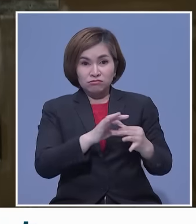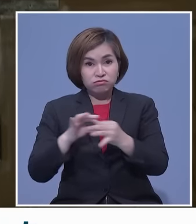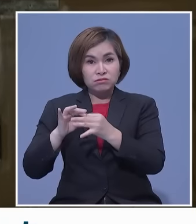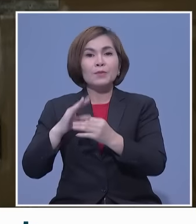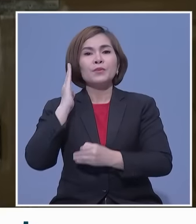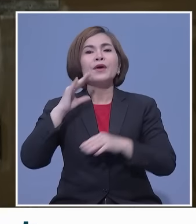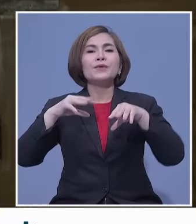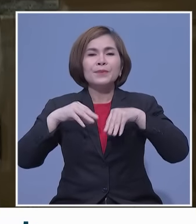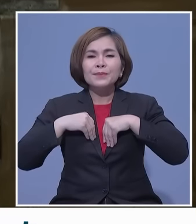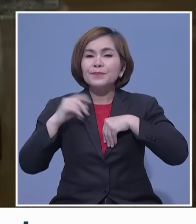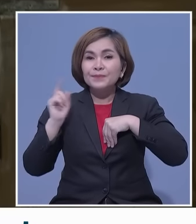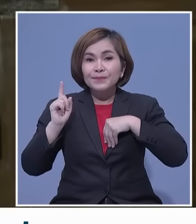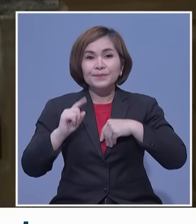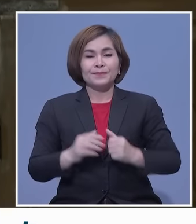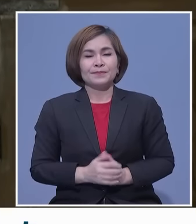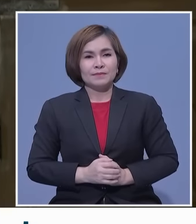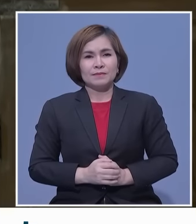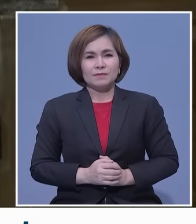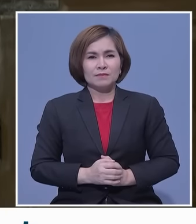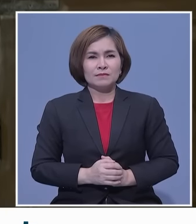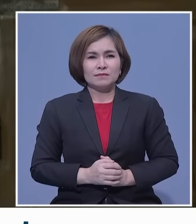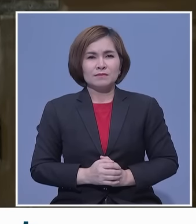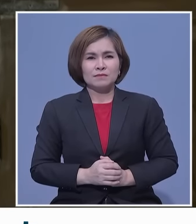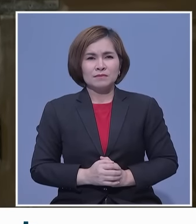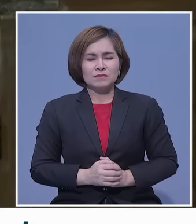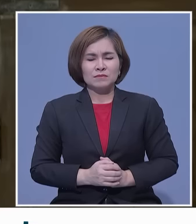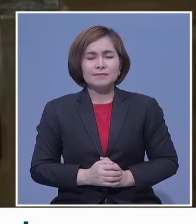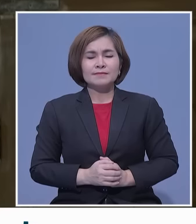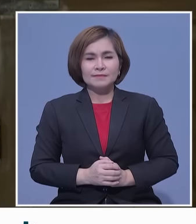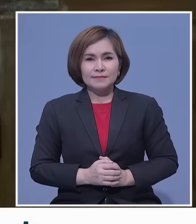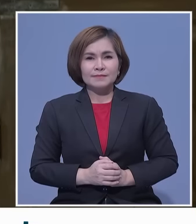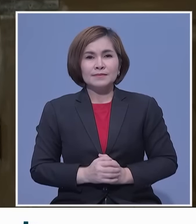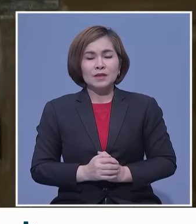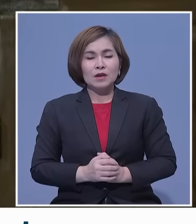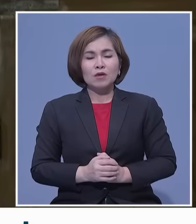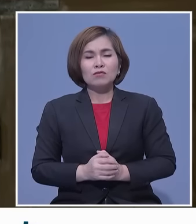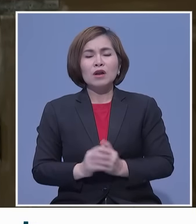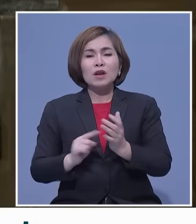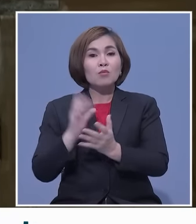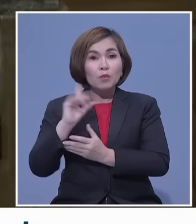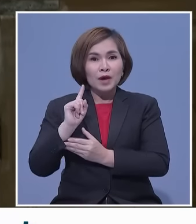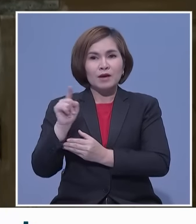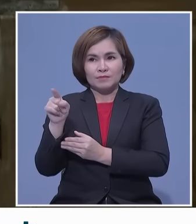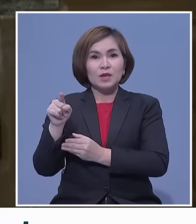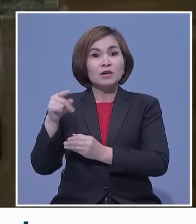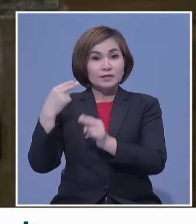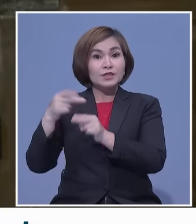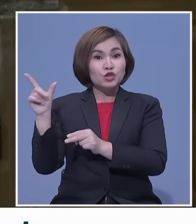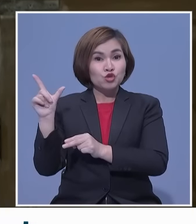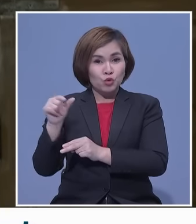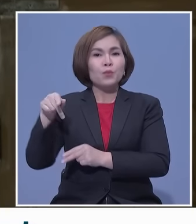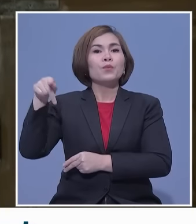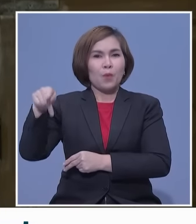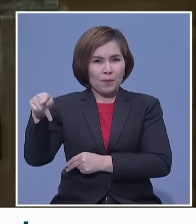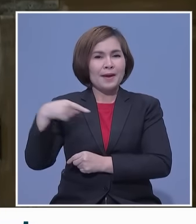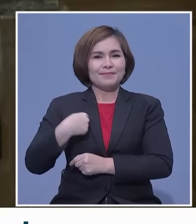เนี่ยยอมรับนะคือก็ต้องยอมรับแล้วว่ามันหน้ามันอยู่ตรงนั้นน่ะแต่เริ่มต้นมาจากรู้จักกับบอสพพานซึ่งเป็นเจ้า